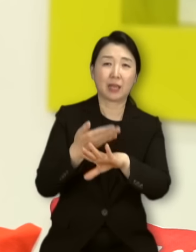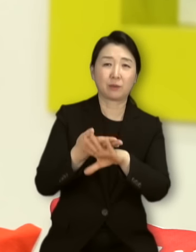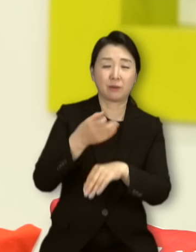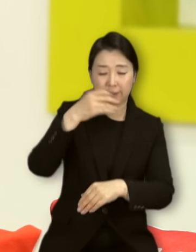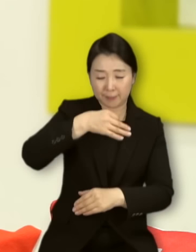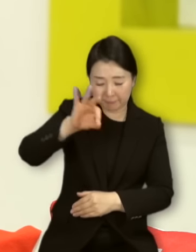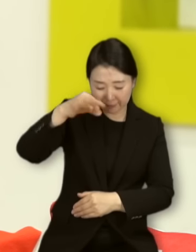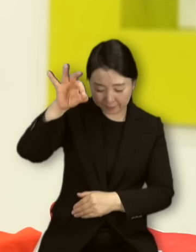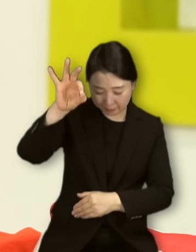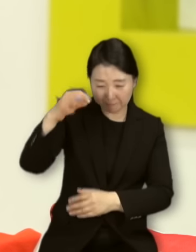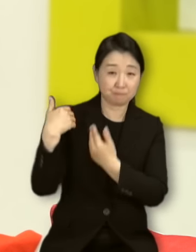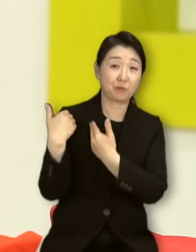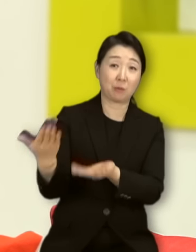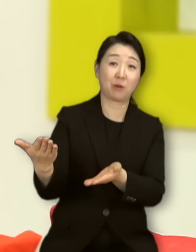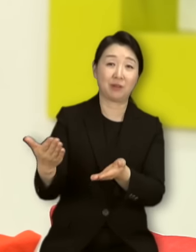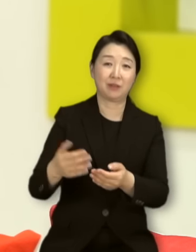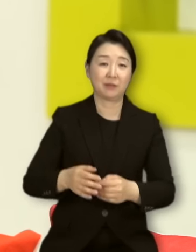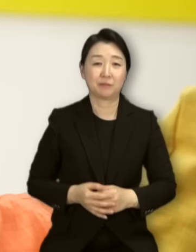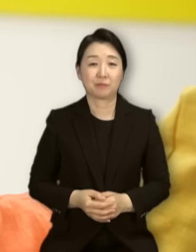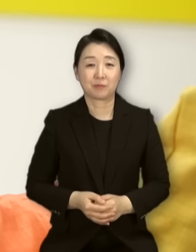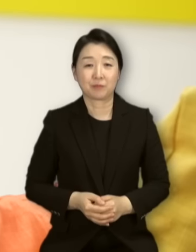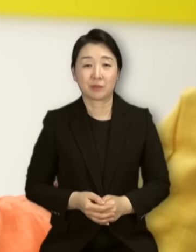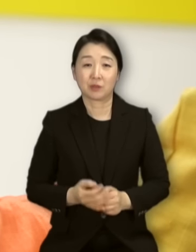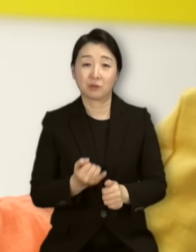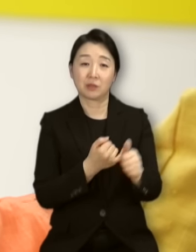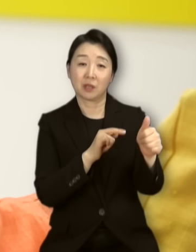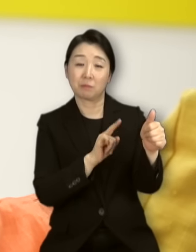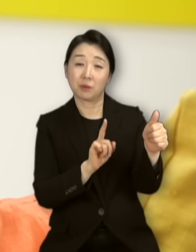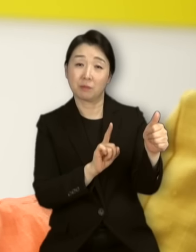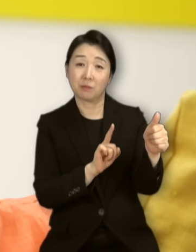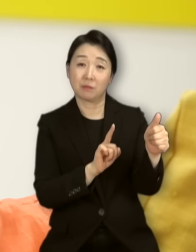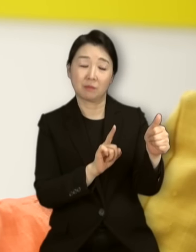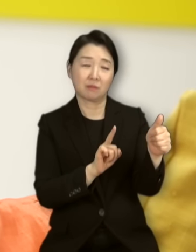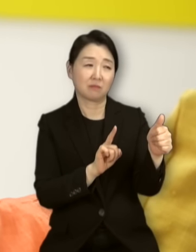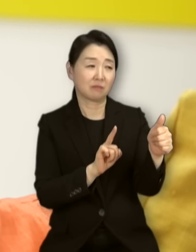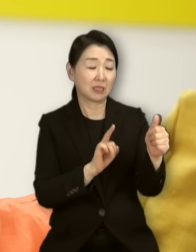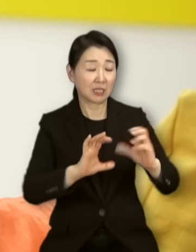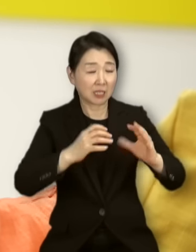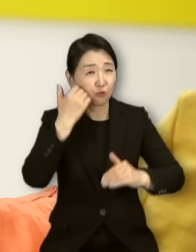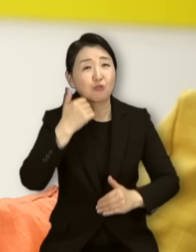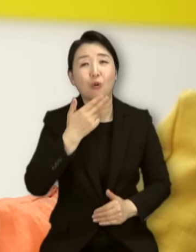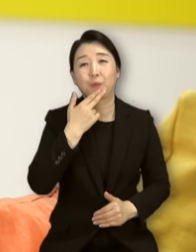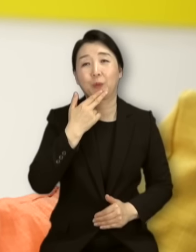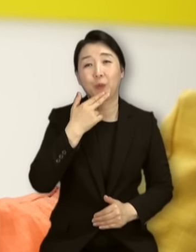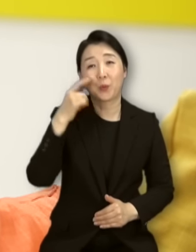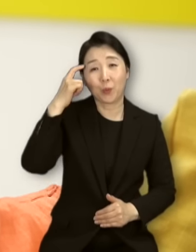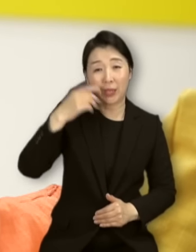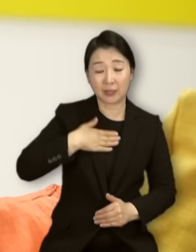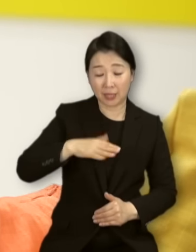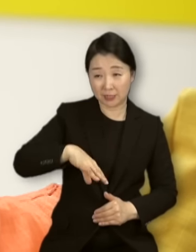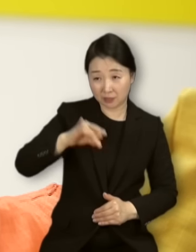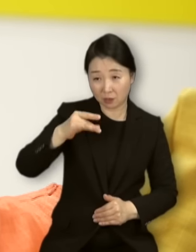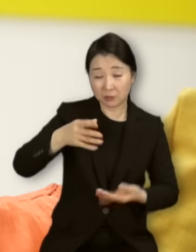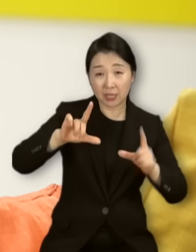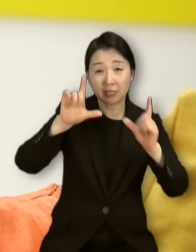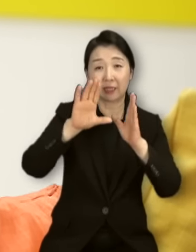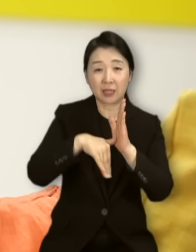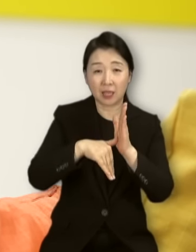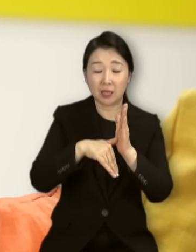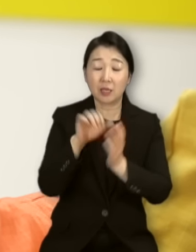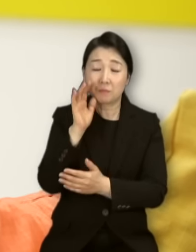인정을 하고 그냥 내버려 둔다 야어 저희 남편 같은 사람 없을 것 같아요음 제 첫생일 날